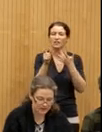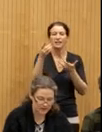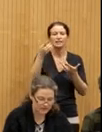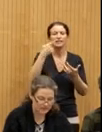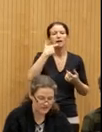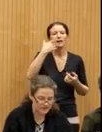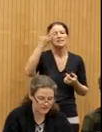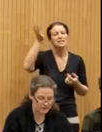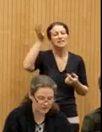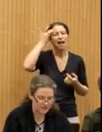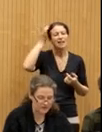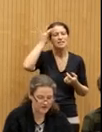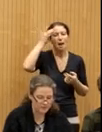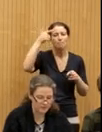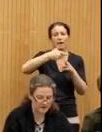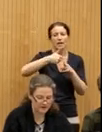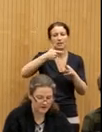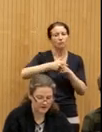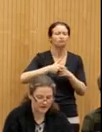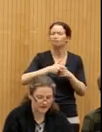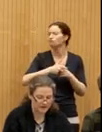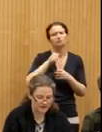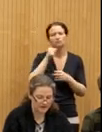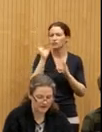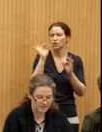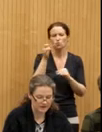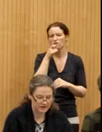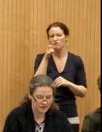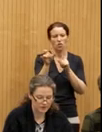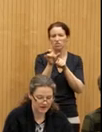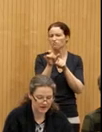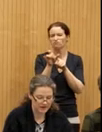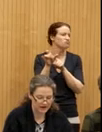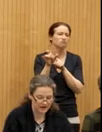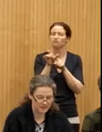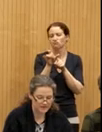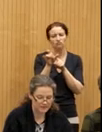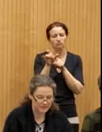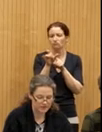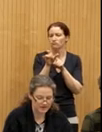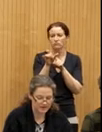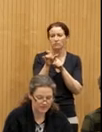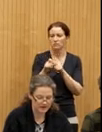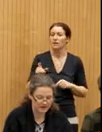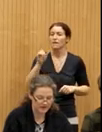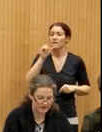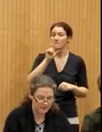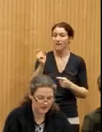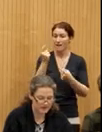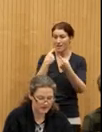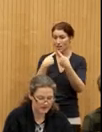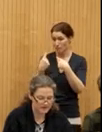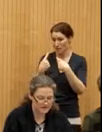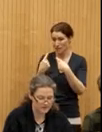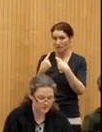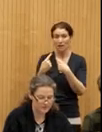Behinderung aus verschiedenen Gründen nicht gut. Bei dem Fachgespräch haben sich verschiedene